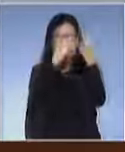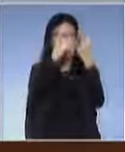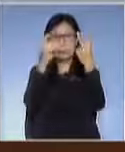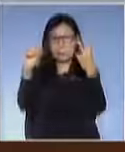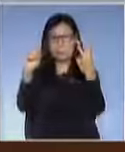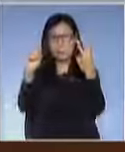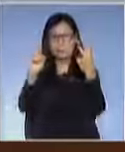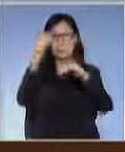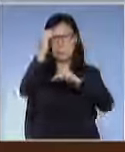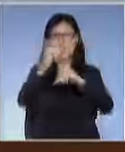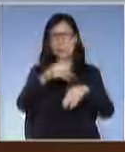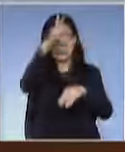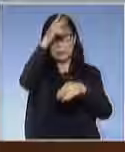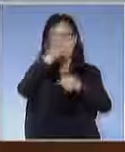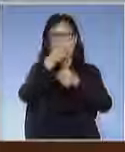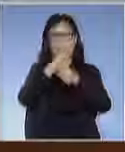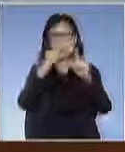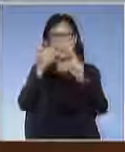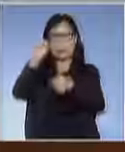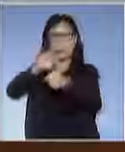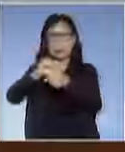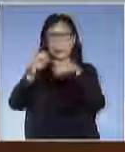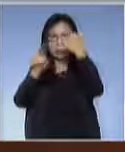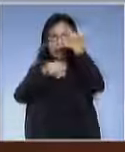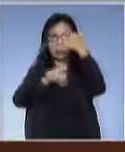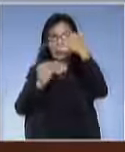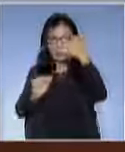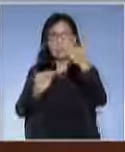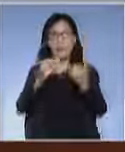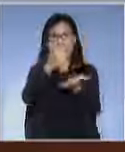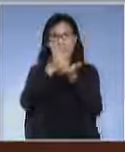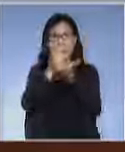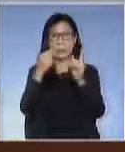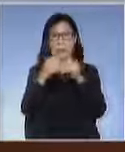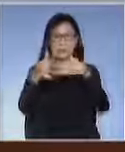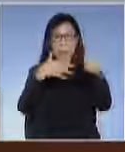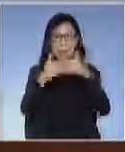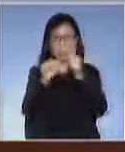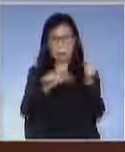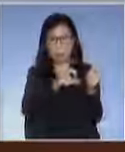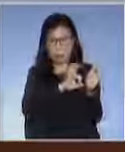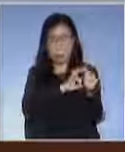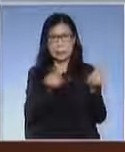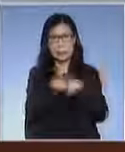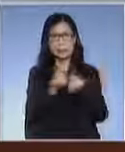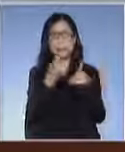度，公務員編制會增加6700個職位，事務委員會對此表示歡